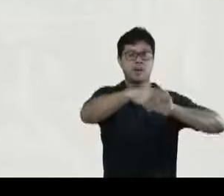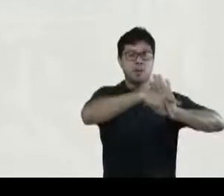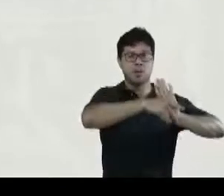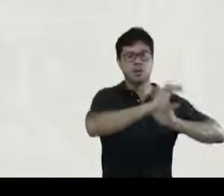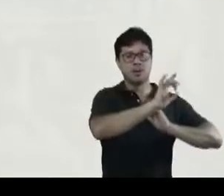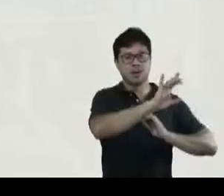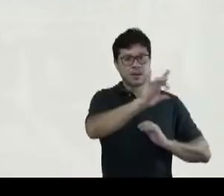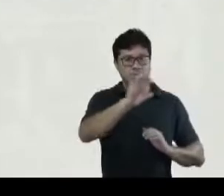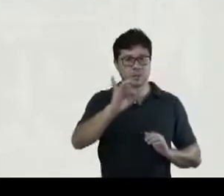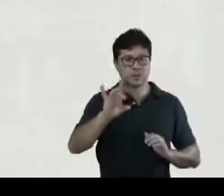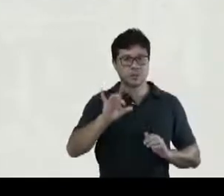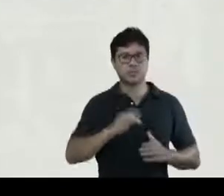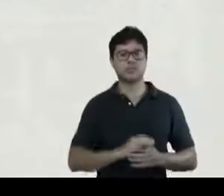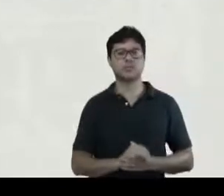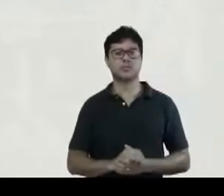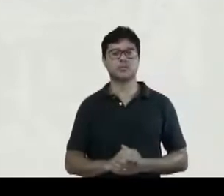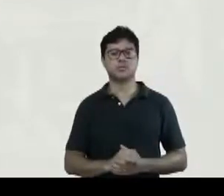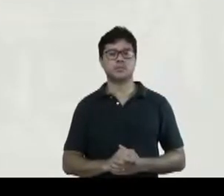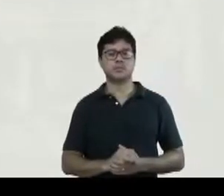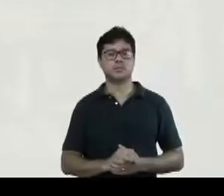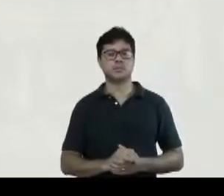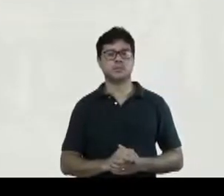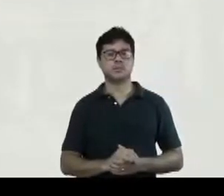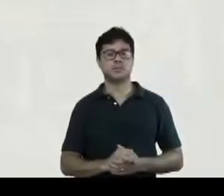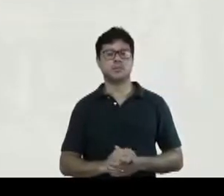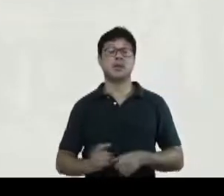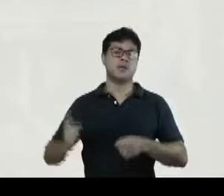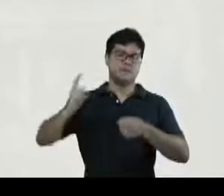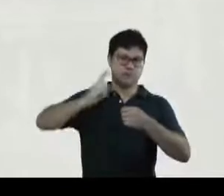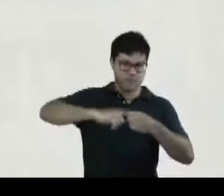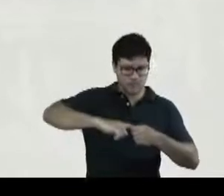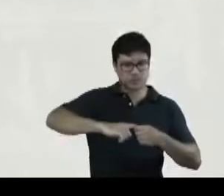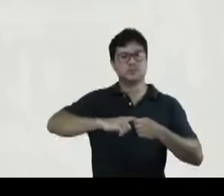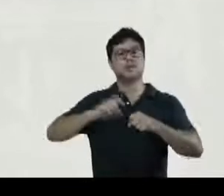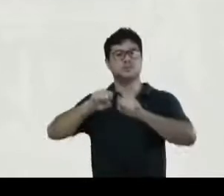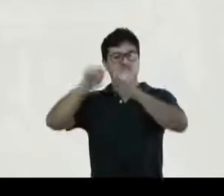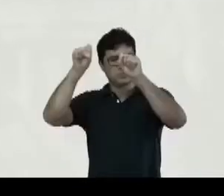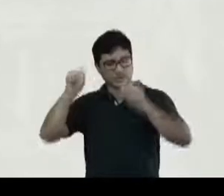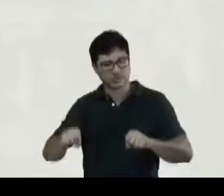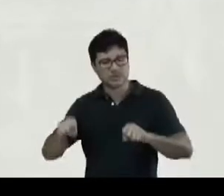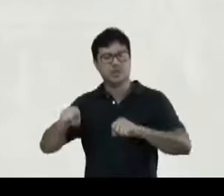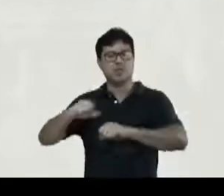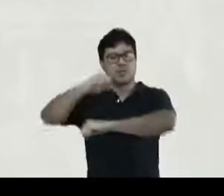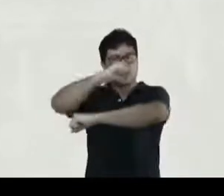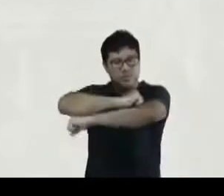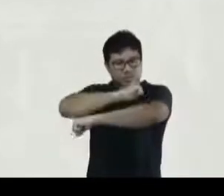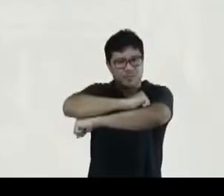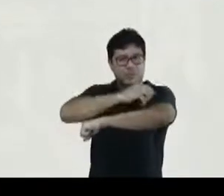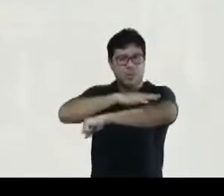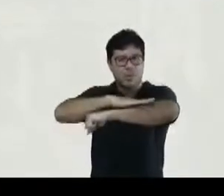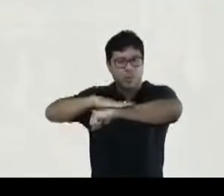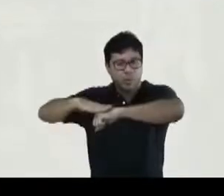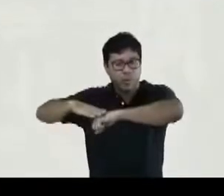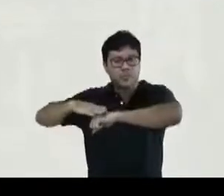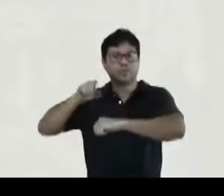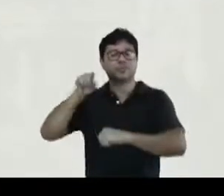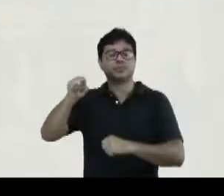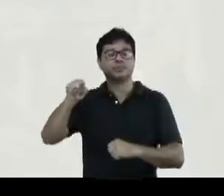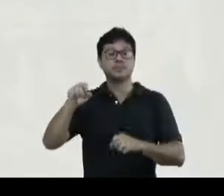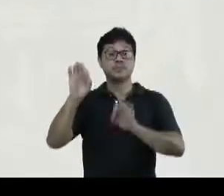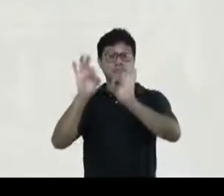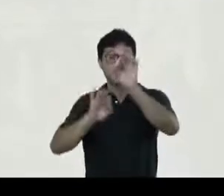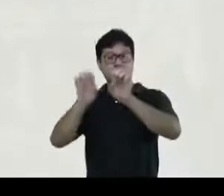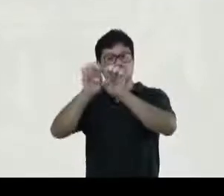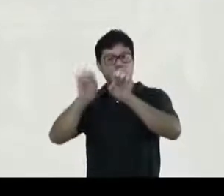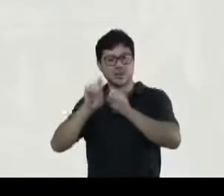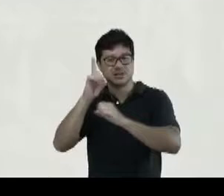Zurück zur Digitalisierung. Die aus der Katalogisierung stammende digitale